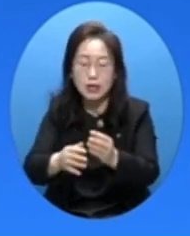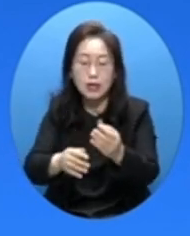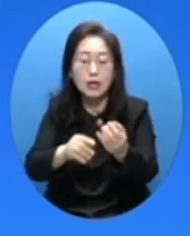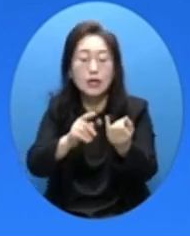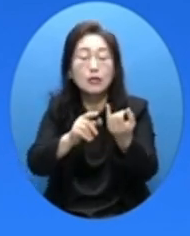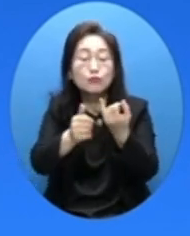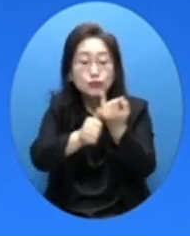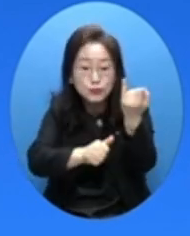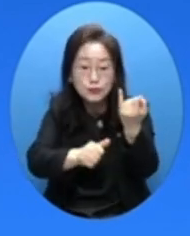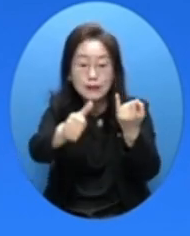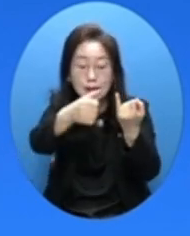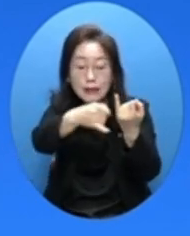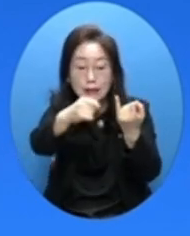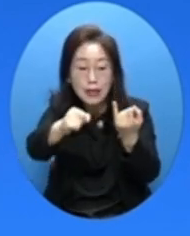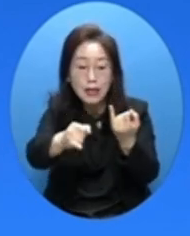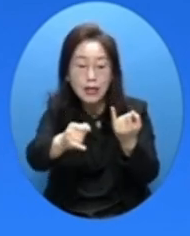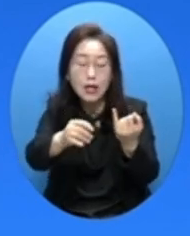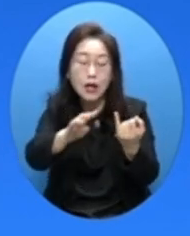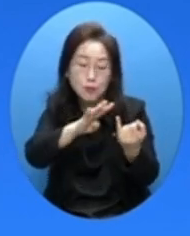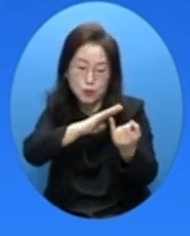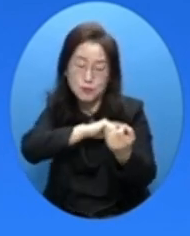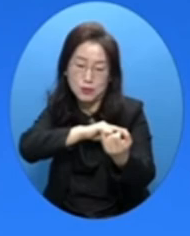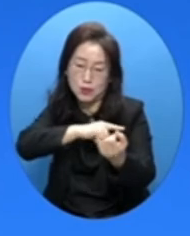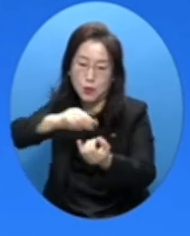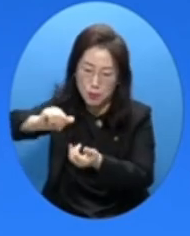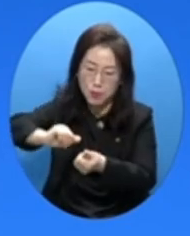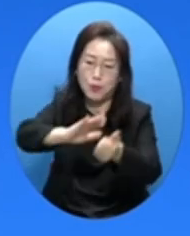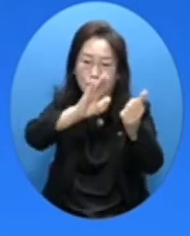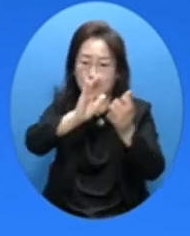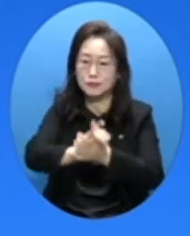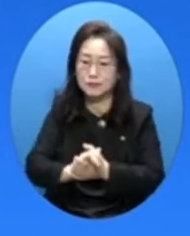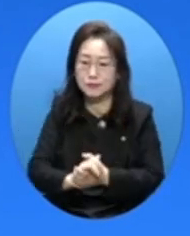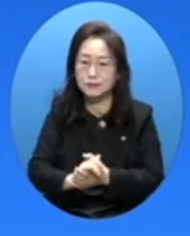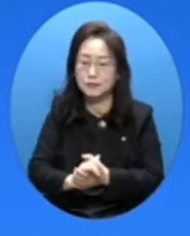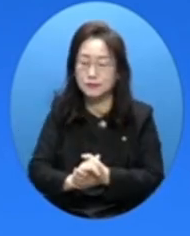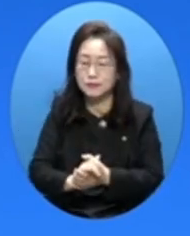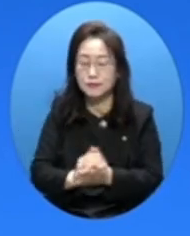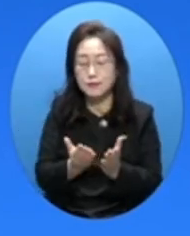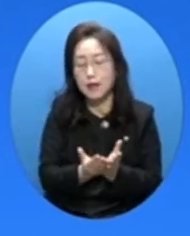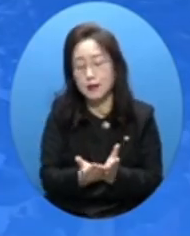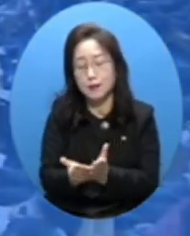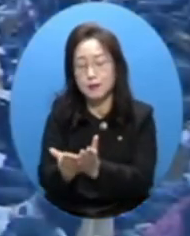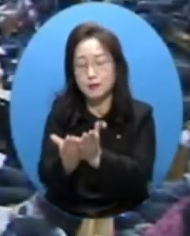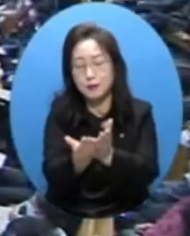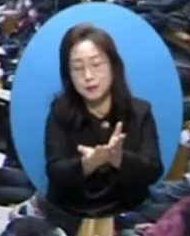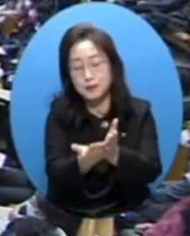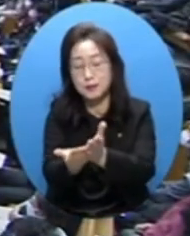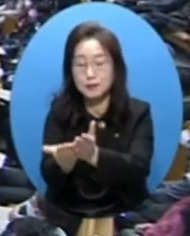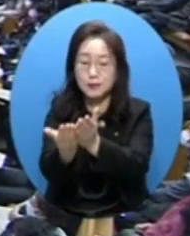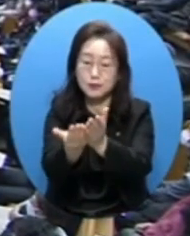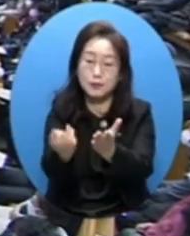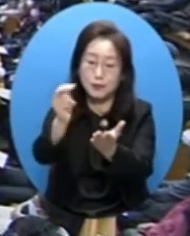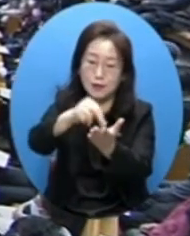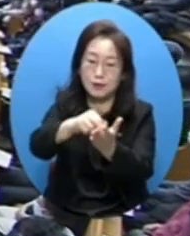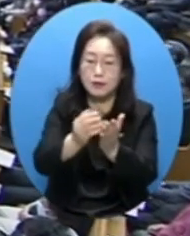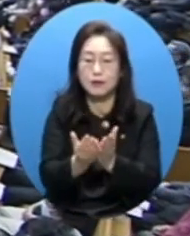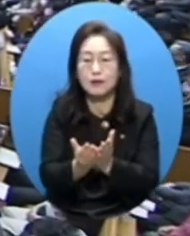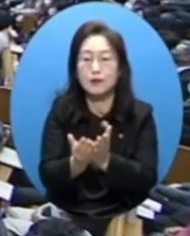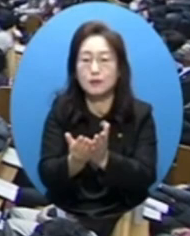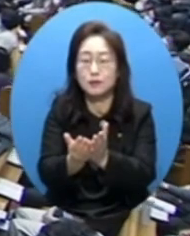내 딸을 실은 그 프랑스 배가 빌드 아브르라고 하는